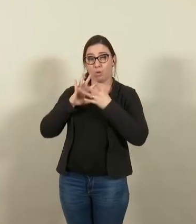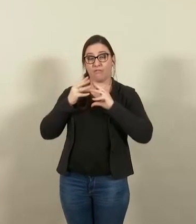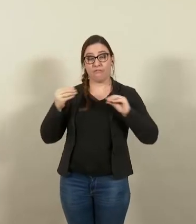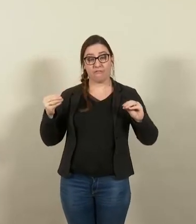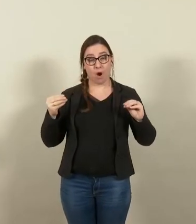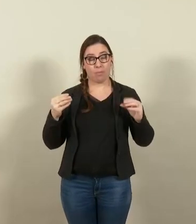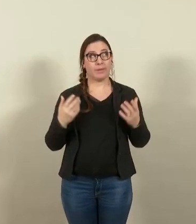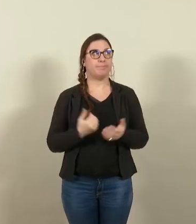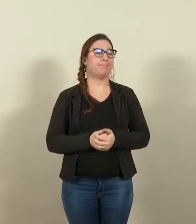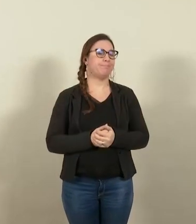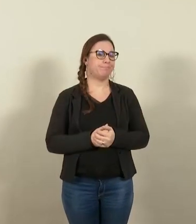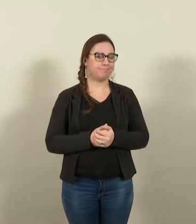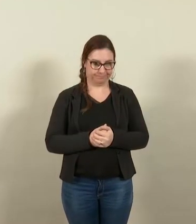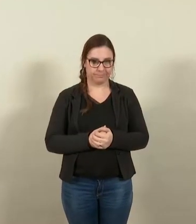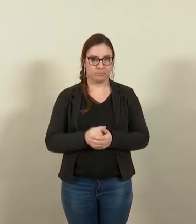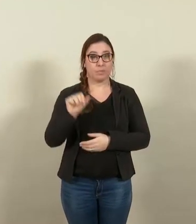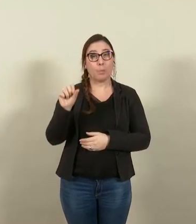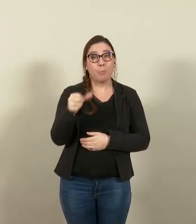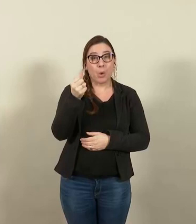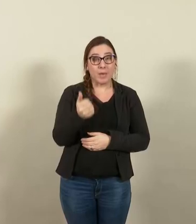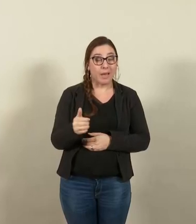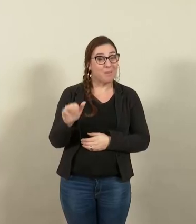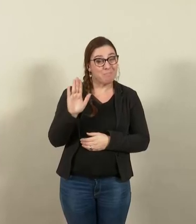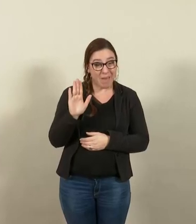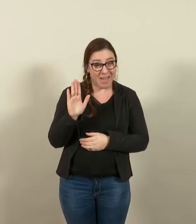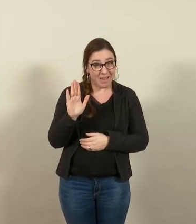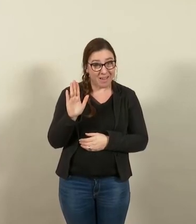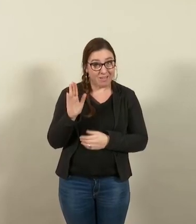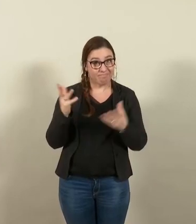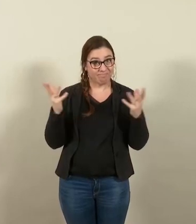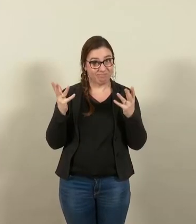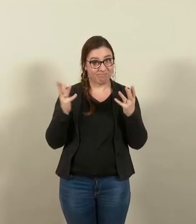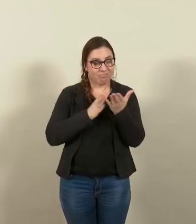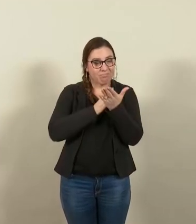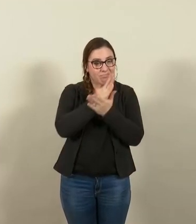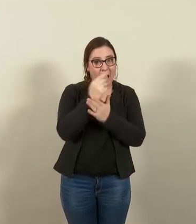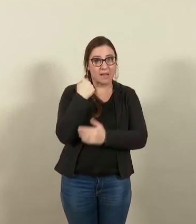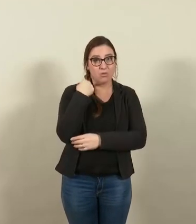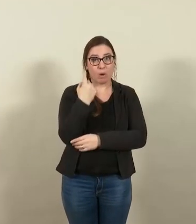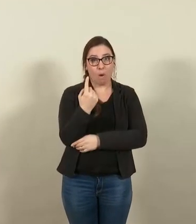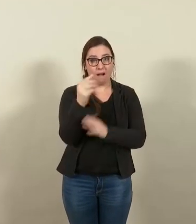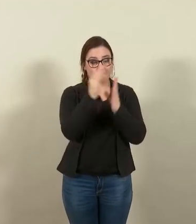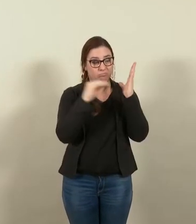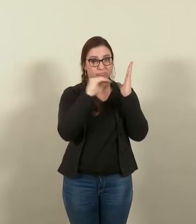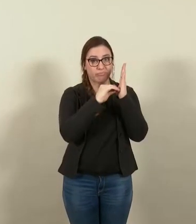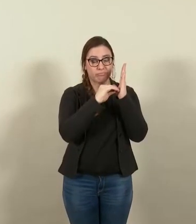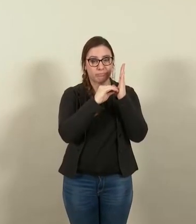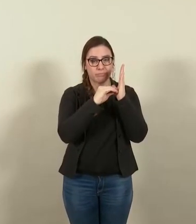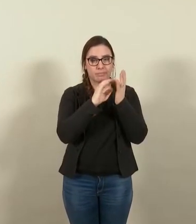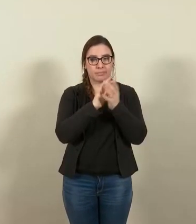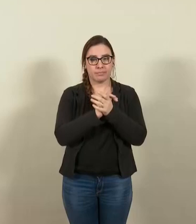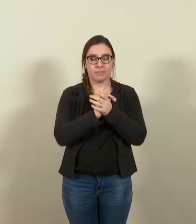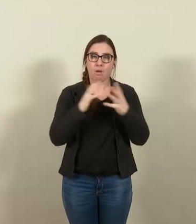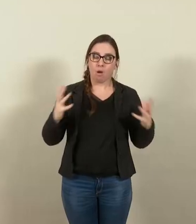et la première le premier de ces ma on le retrouve en axe 1 donc axe 1